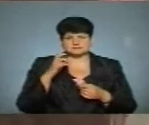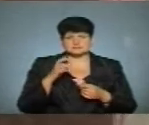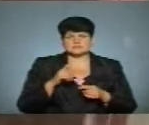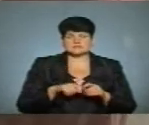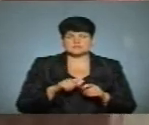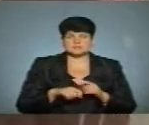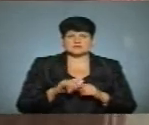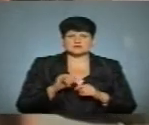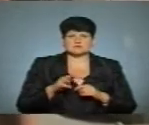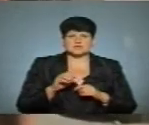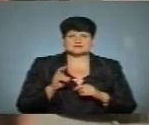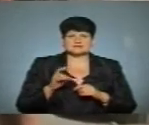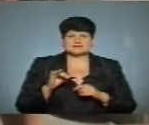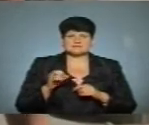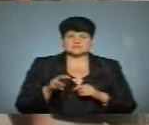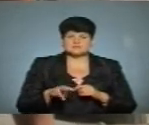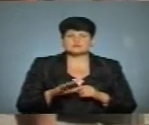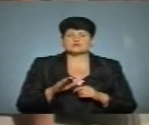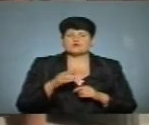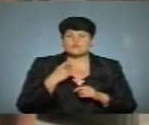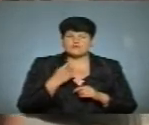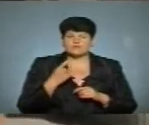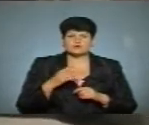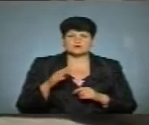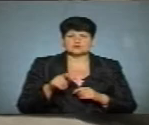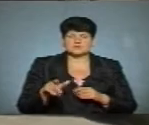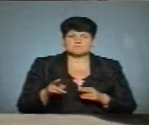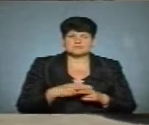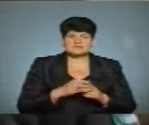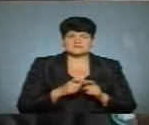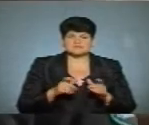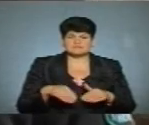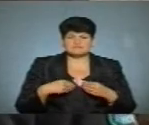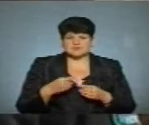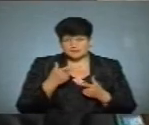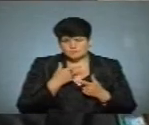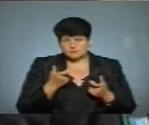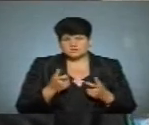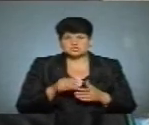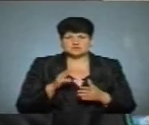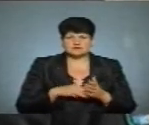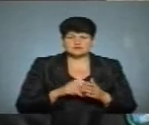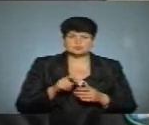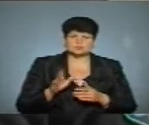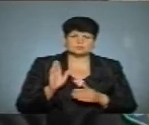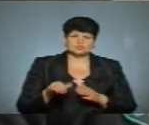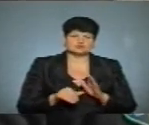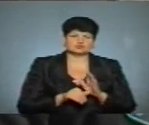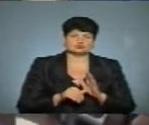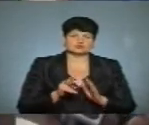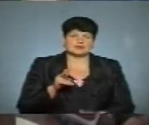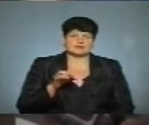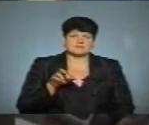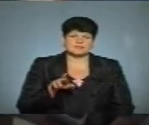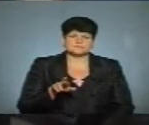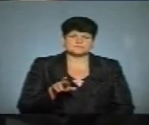інспекції Ігор Максимів. За його словами, пасажирам без квитків давали попередження. Штрафуватимуть пасажирів з 6 липня.